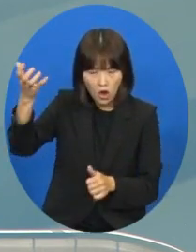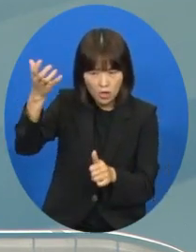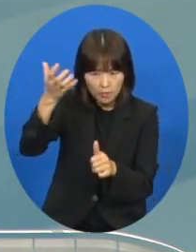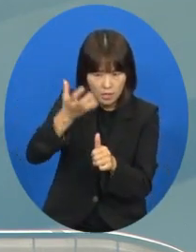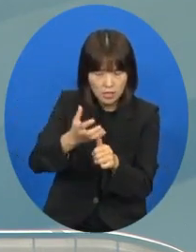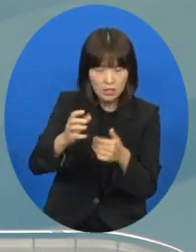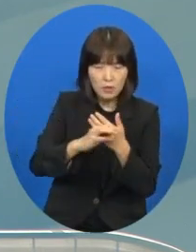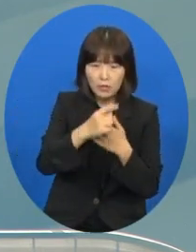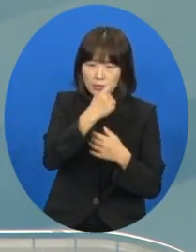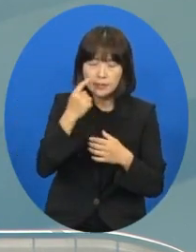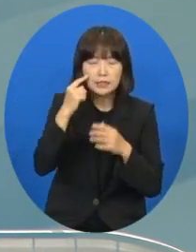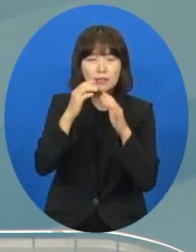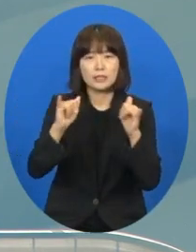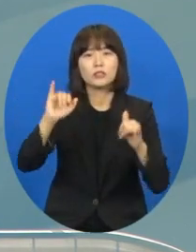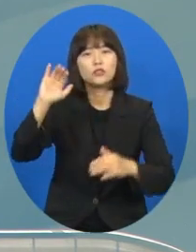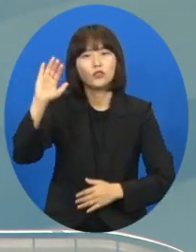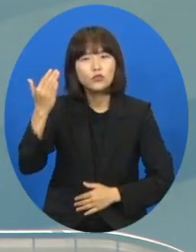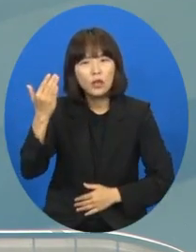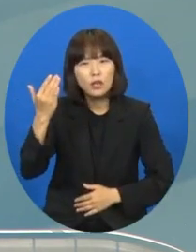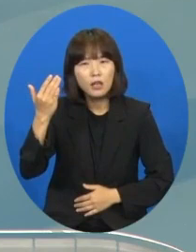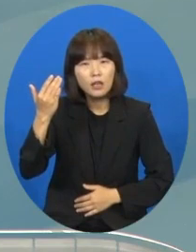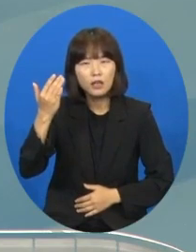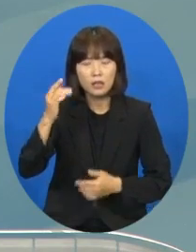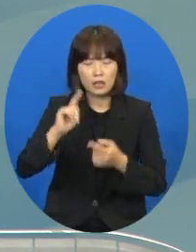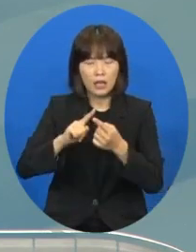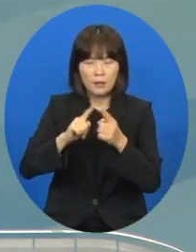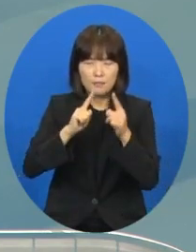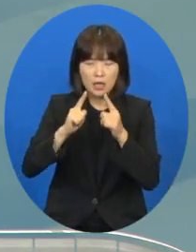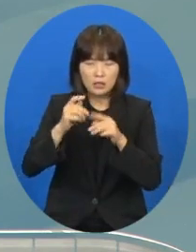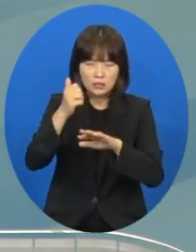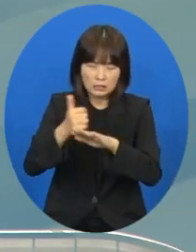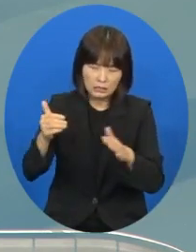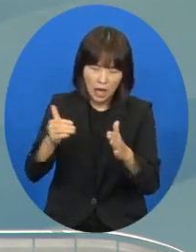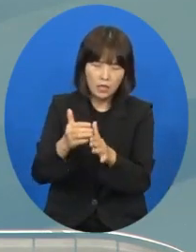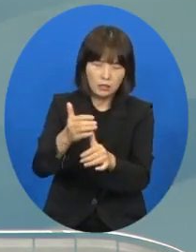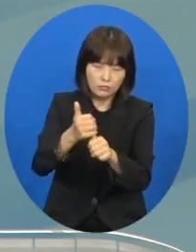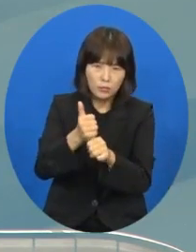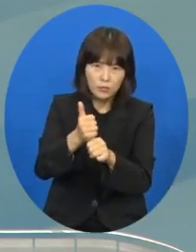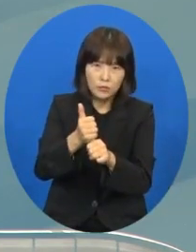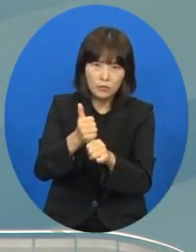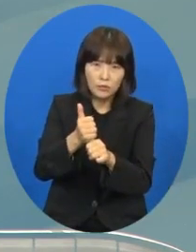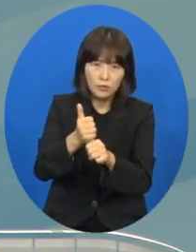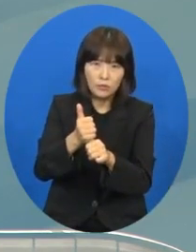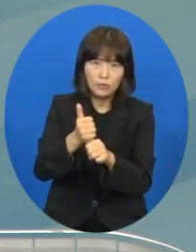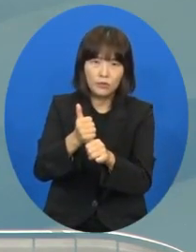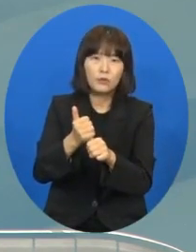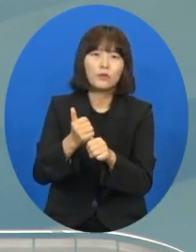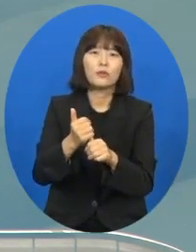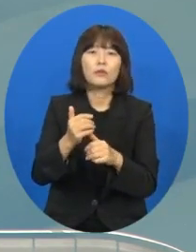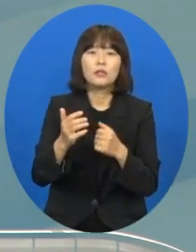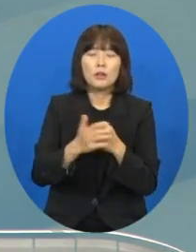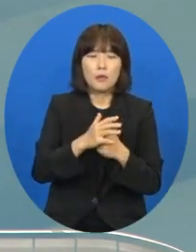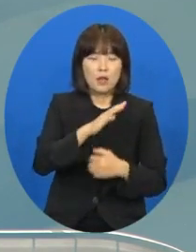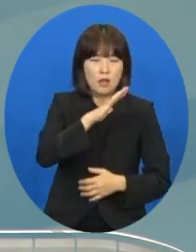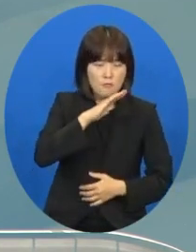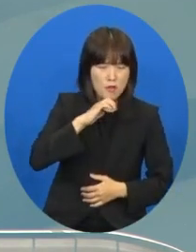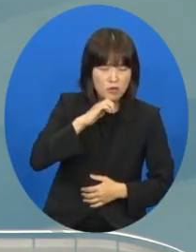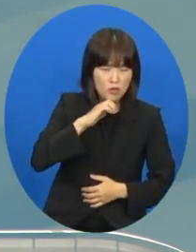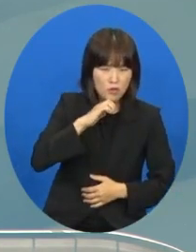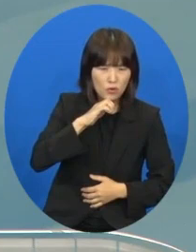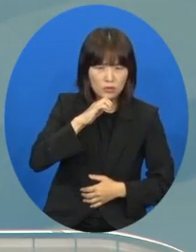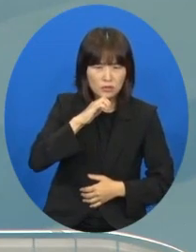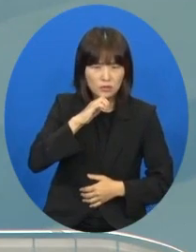거라. 이거 하나 끝까지 붙잡은 거예요. 그러니까 베드로는 다 떠나도 자기는 떠날 수